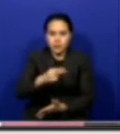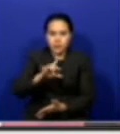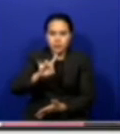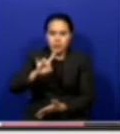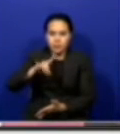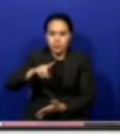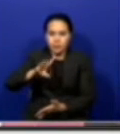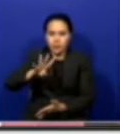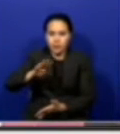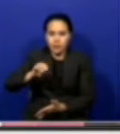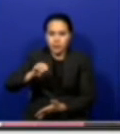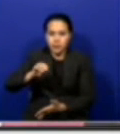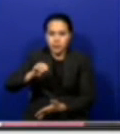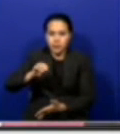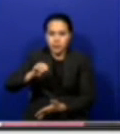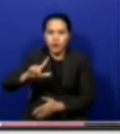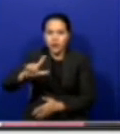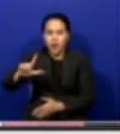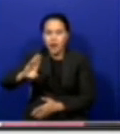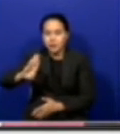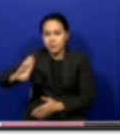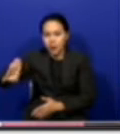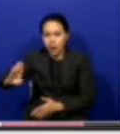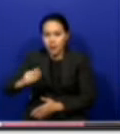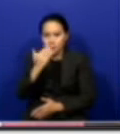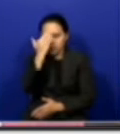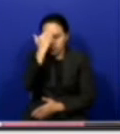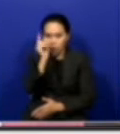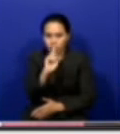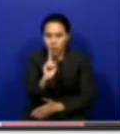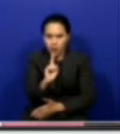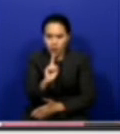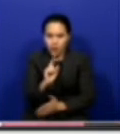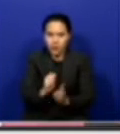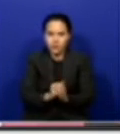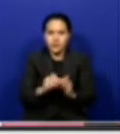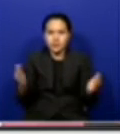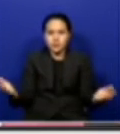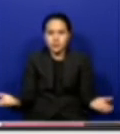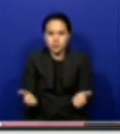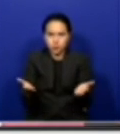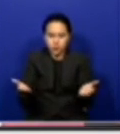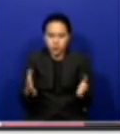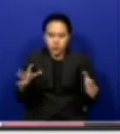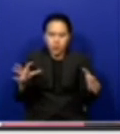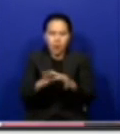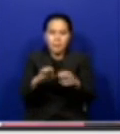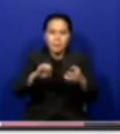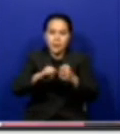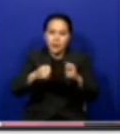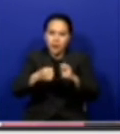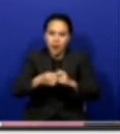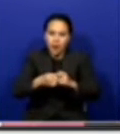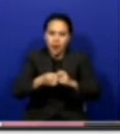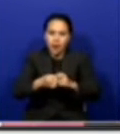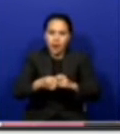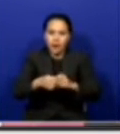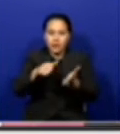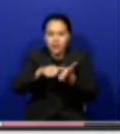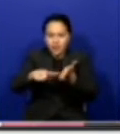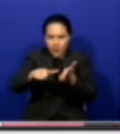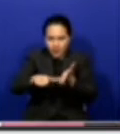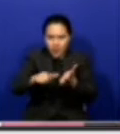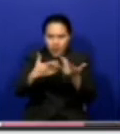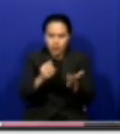88,452 ล้านบาทว่าเพื่อนำไปใช้จ่ายสนับสนุนในการแก้ไขปัญหาและเยียวยาผู้ได้รับผลกระท